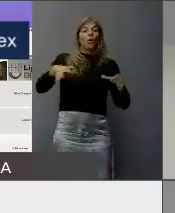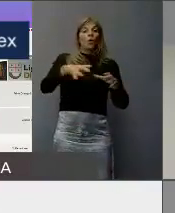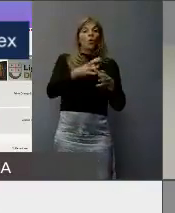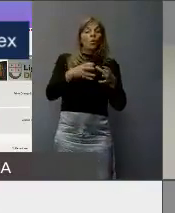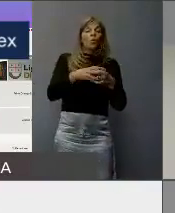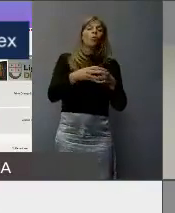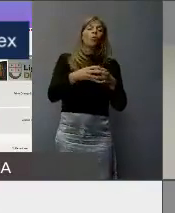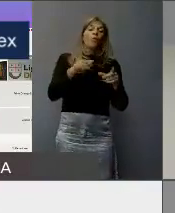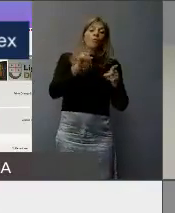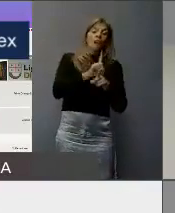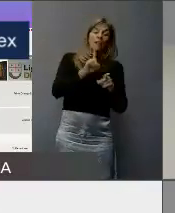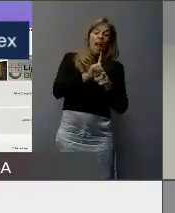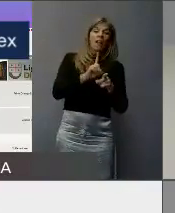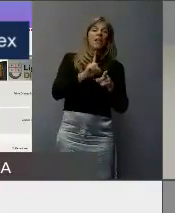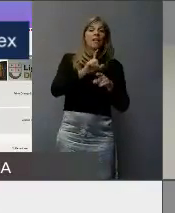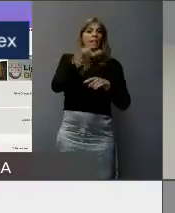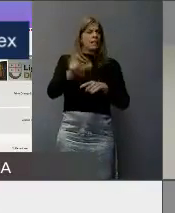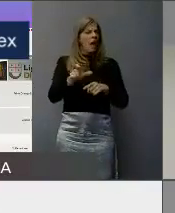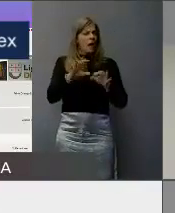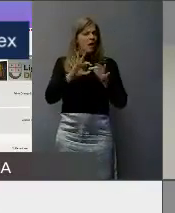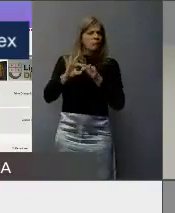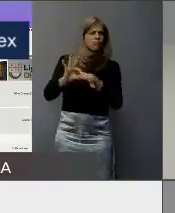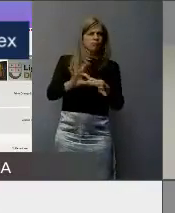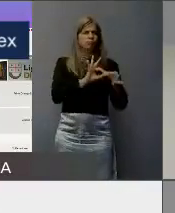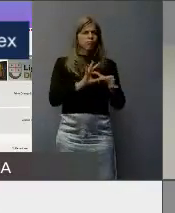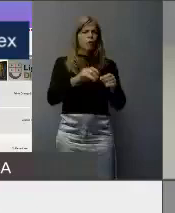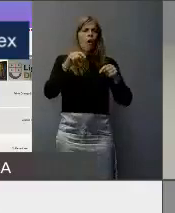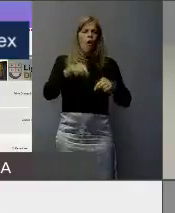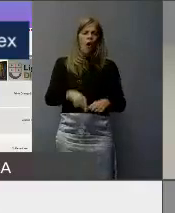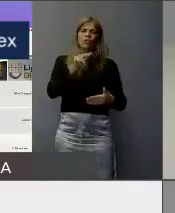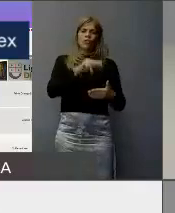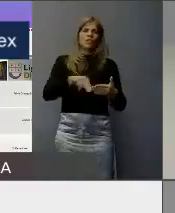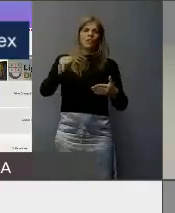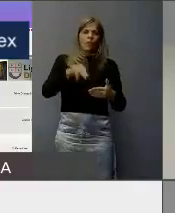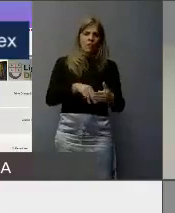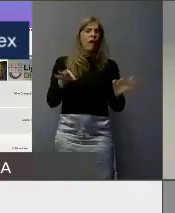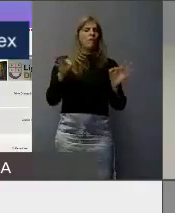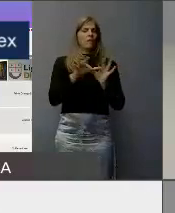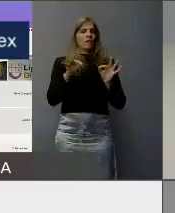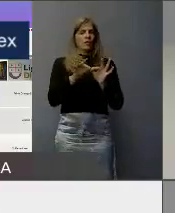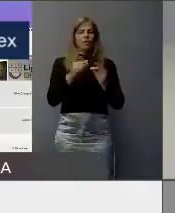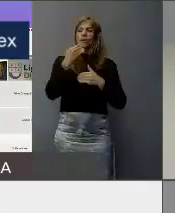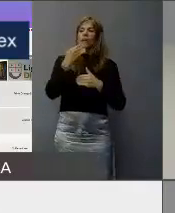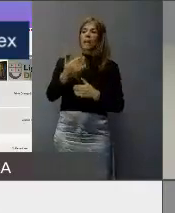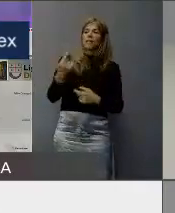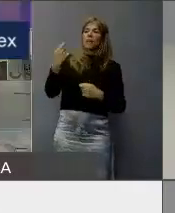compattissimo oggi proverà e voterà favorevolmente ragazzo presidente